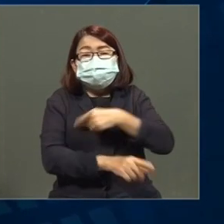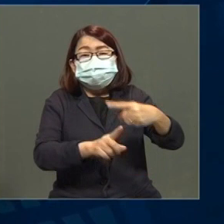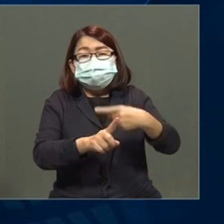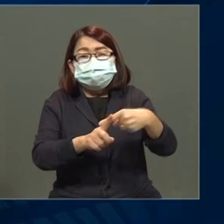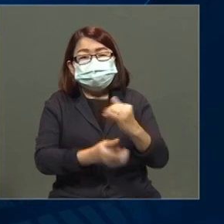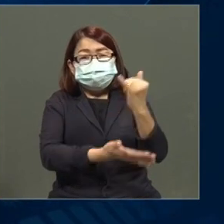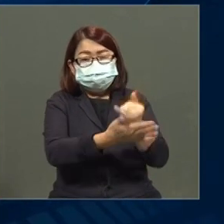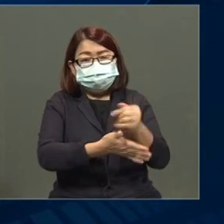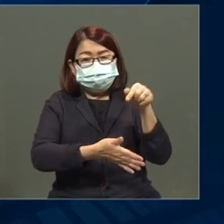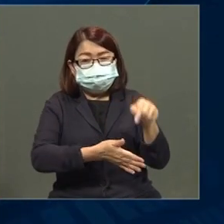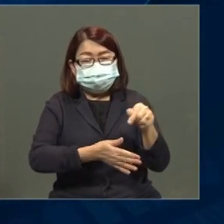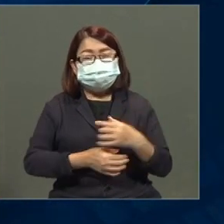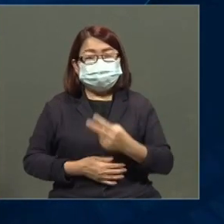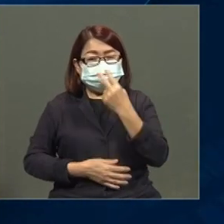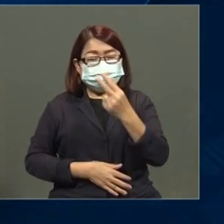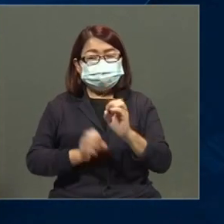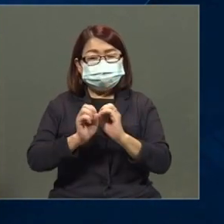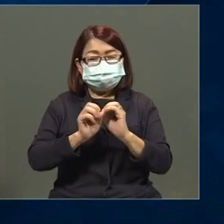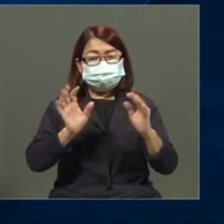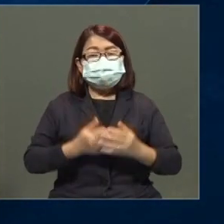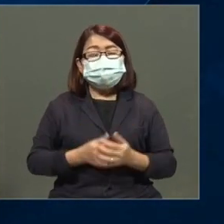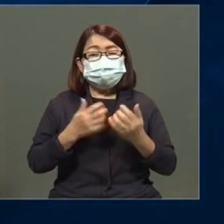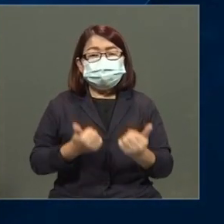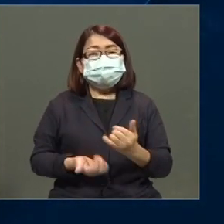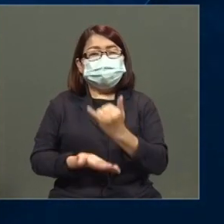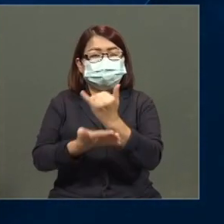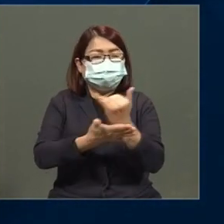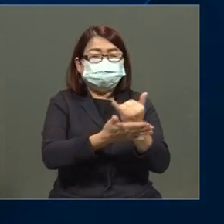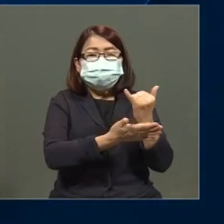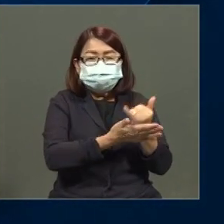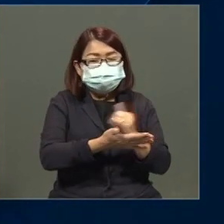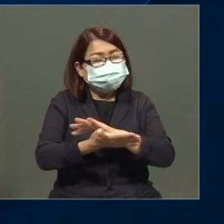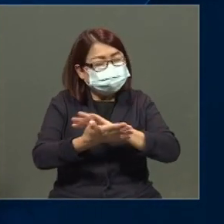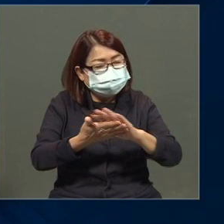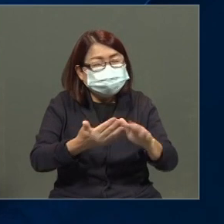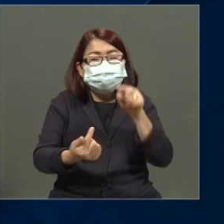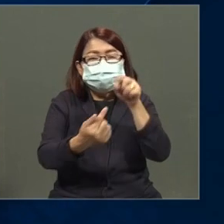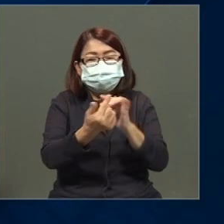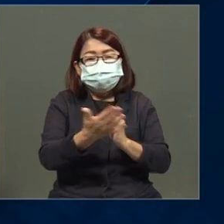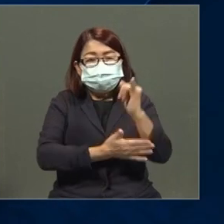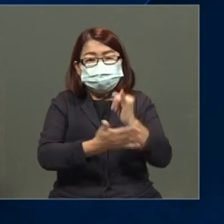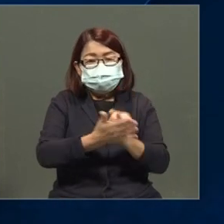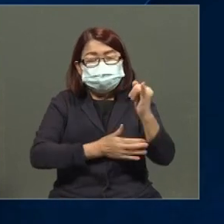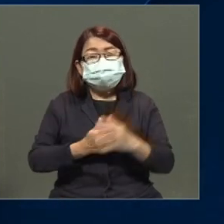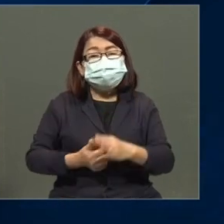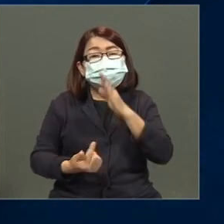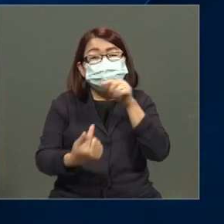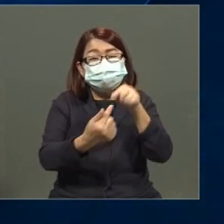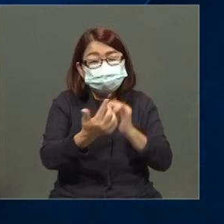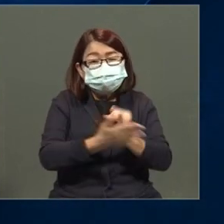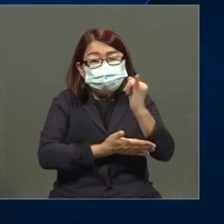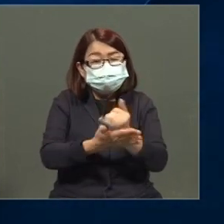ภาพว่าการเข้าได้รับการดูแลอย่างถูกต้องเนี่ยนะคะก็จะทำให้ลดการติ